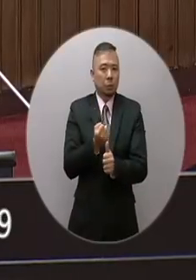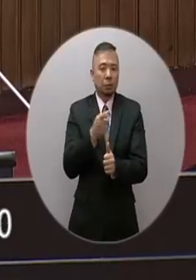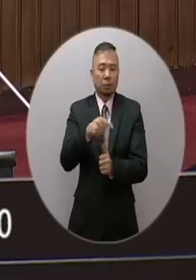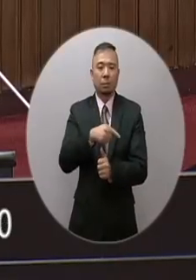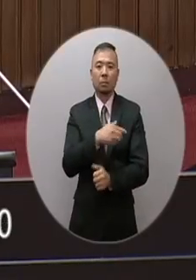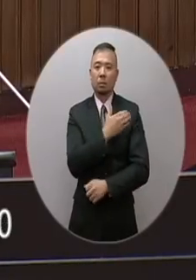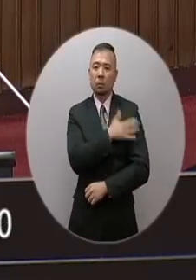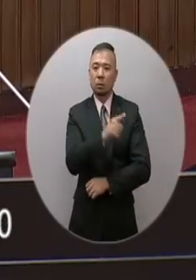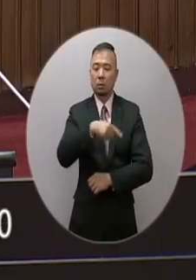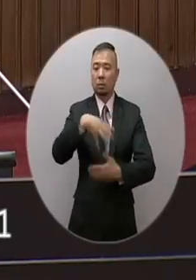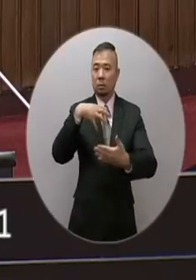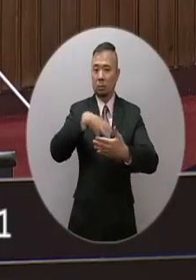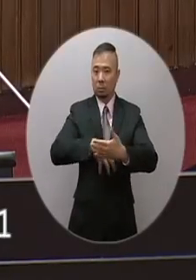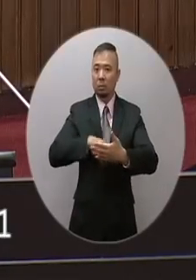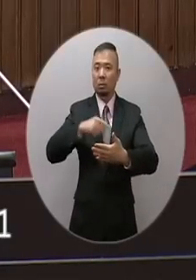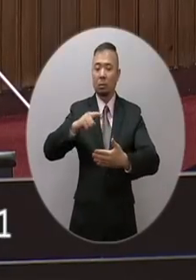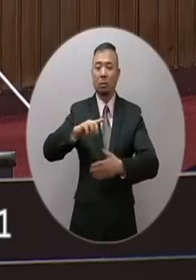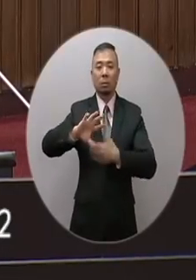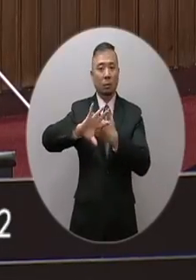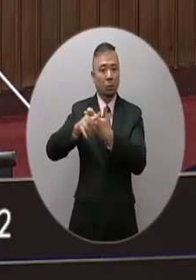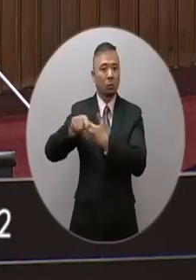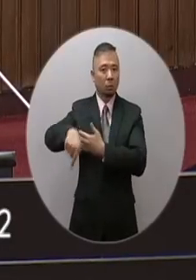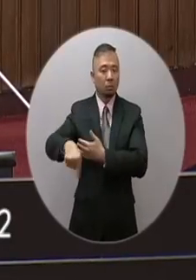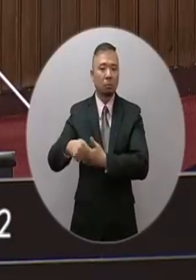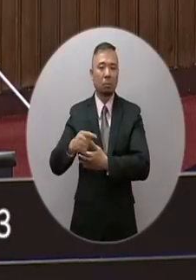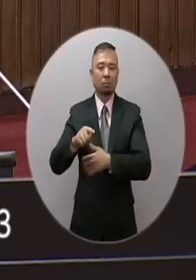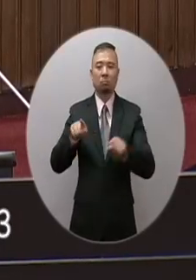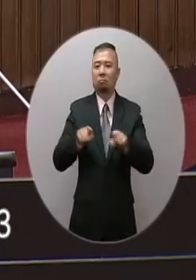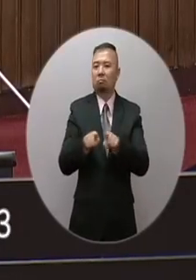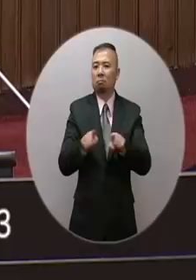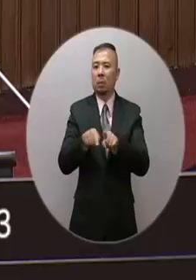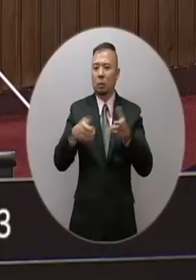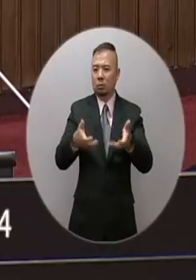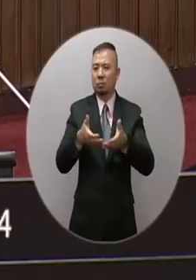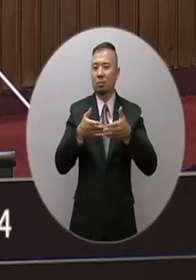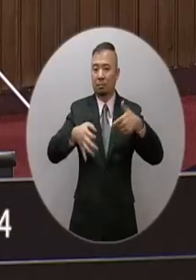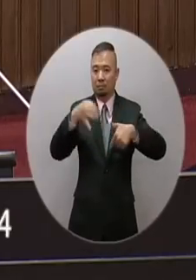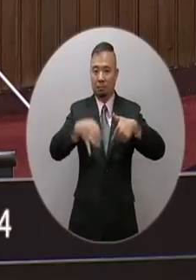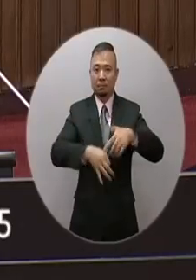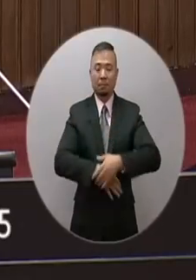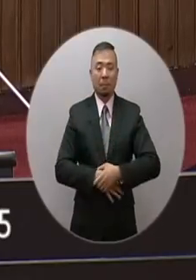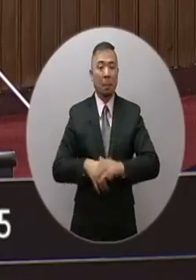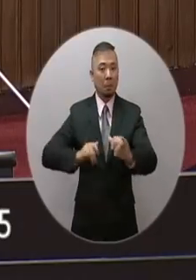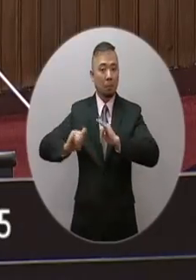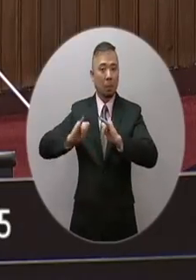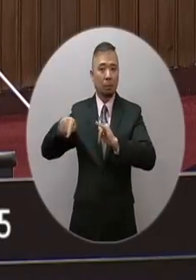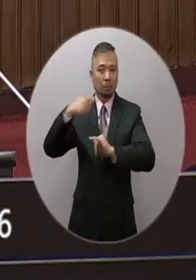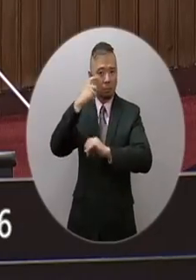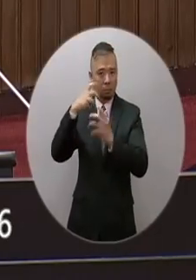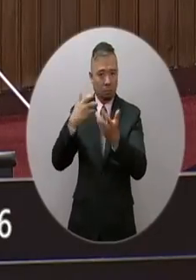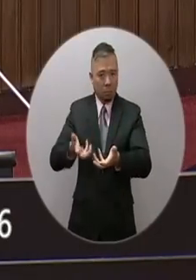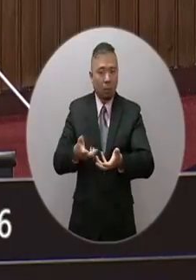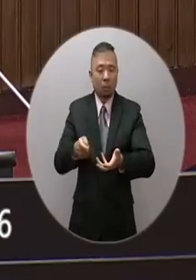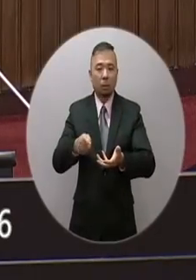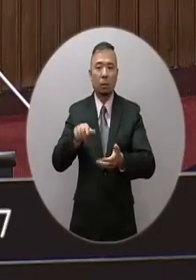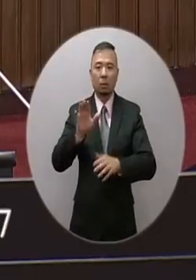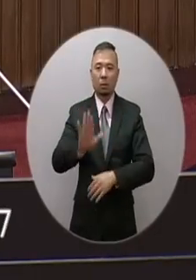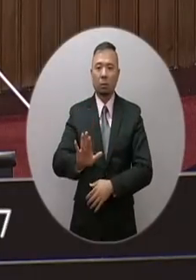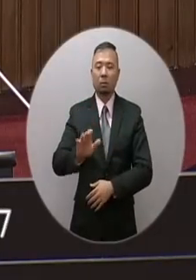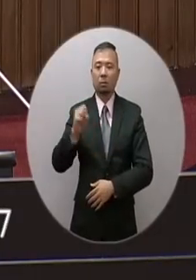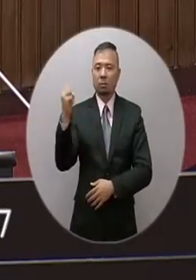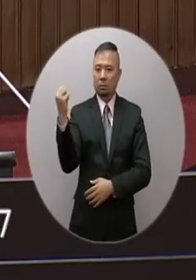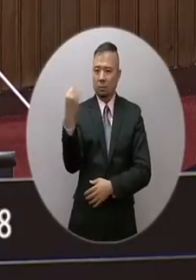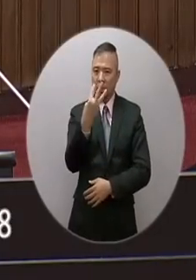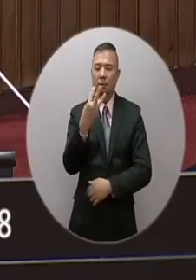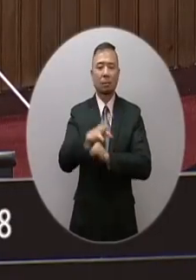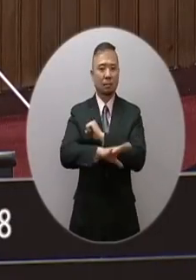普世价值。以民本思想落实于当前的政局，有以下3项最起